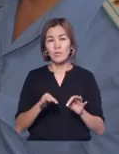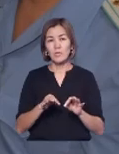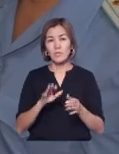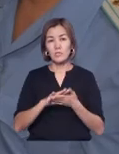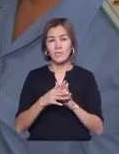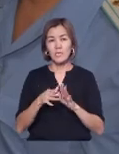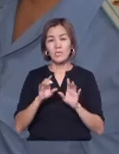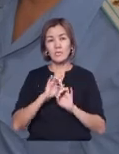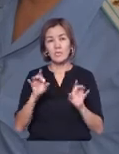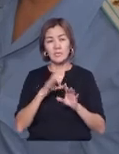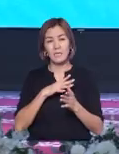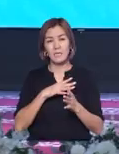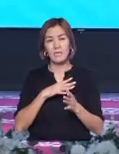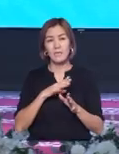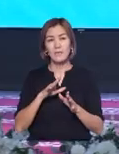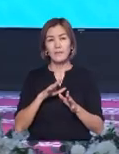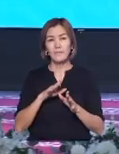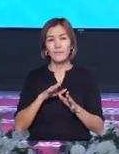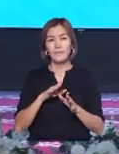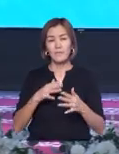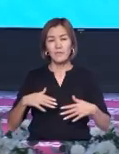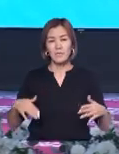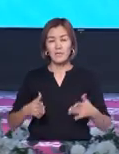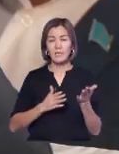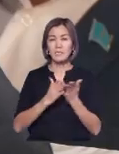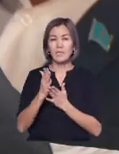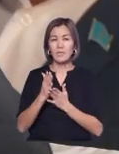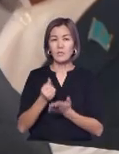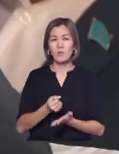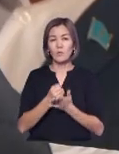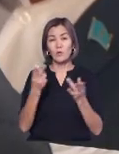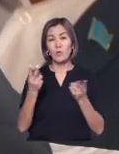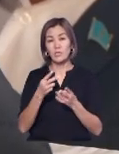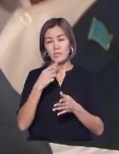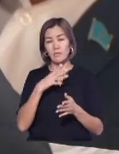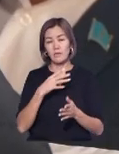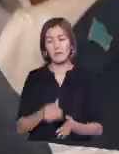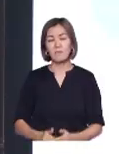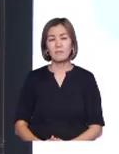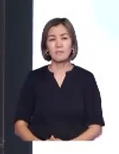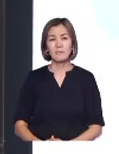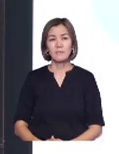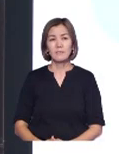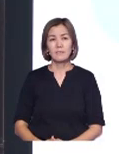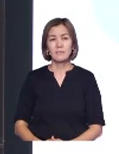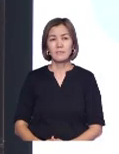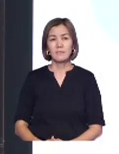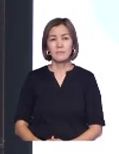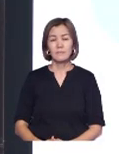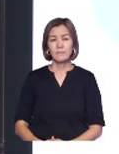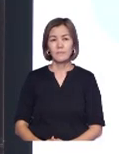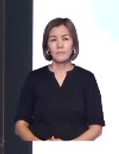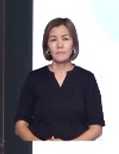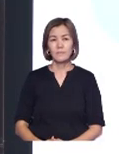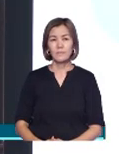алынғанын тілге тиек етті. Десе де ветеринарлық салаға облыс тараптан қолдау қажеттігін де жасырмады. Бірінші қыркүйек күні